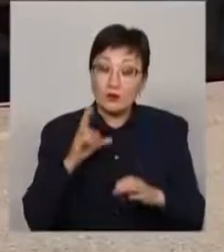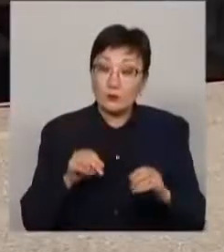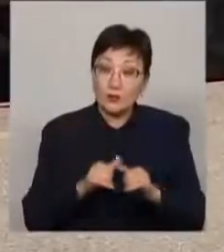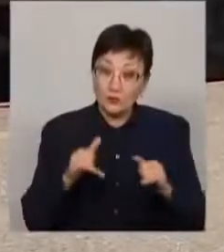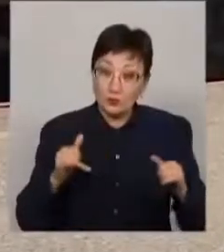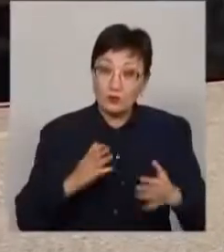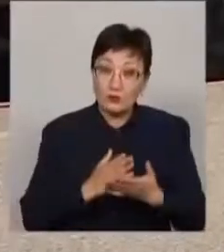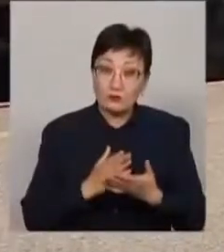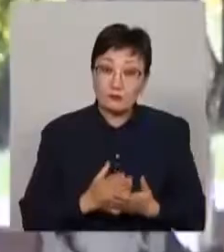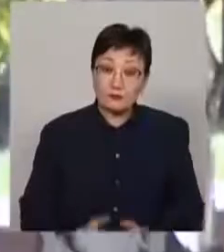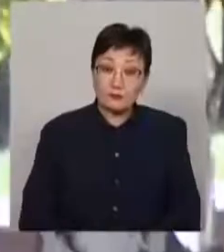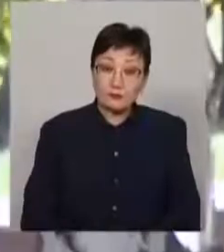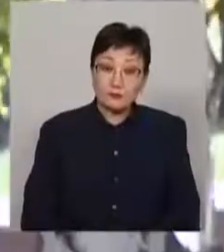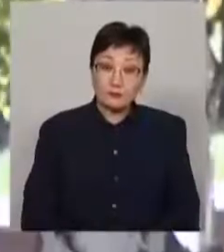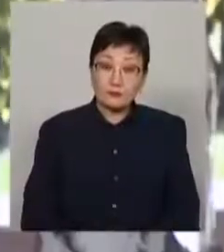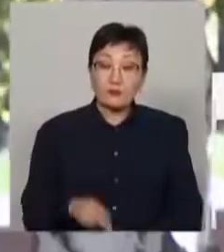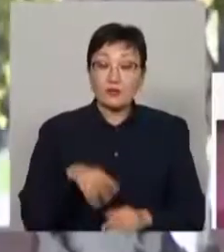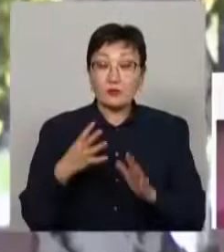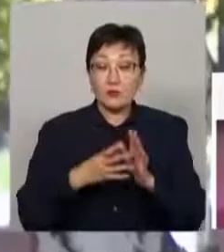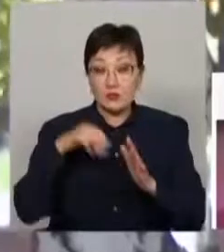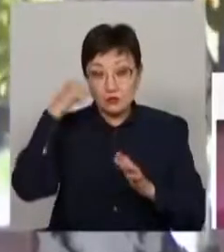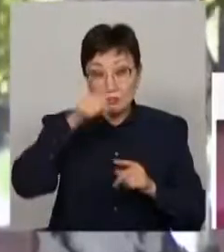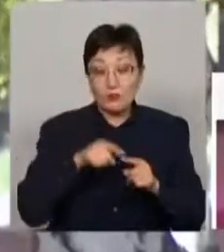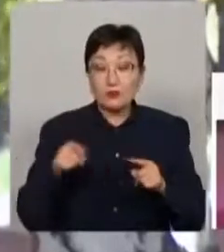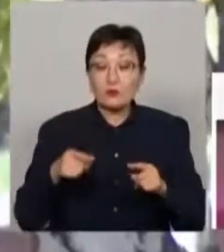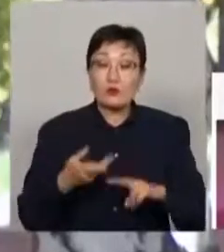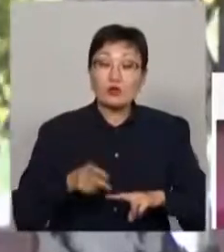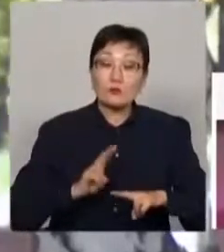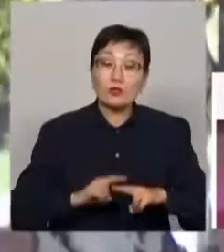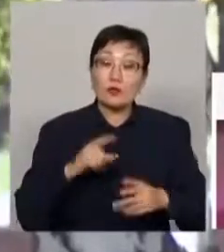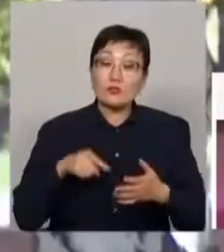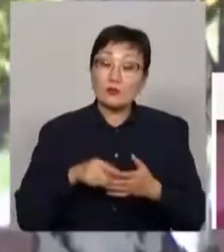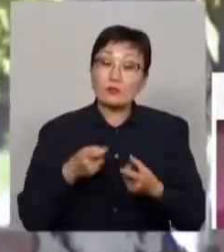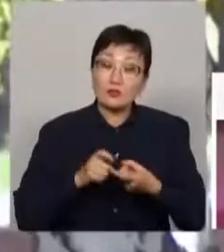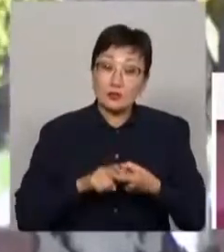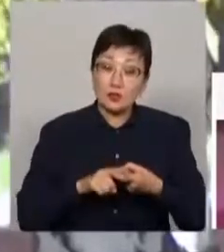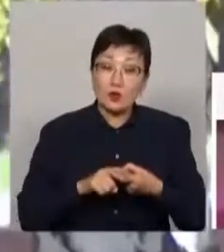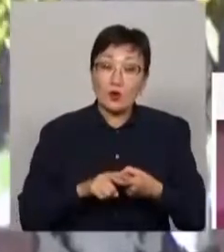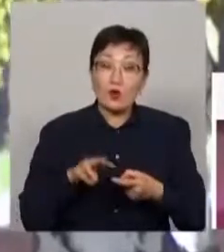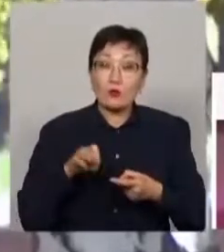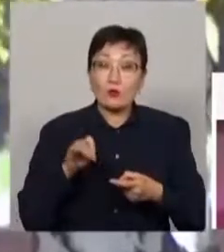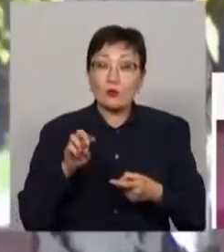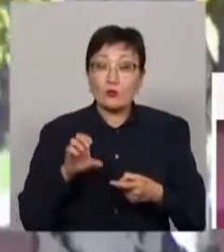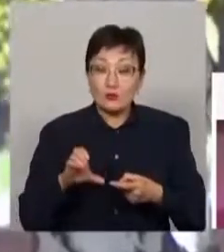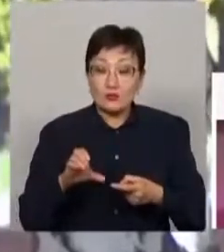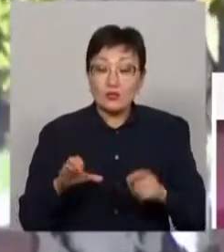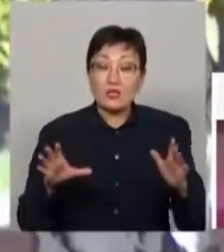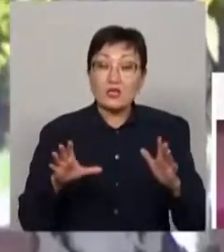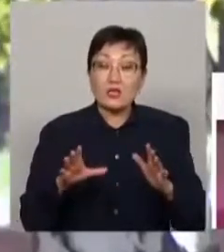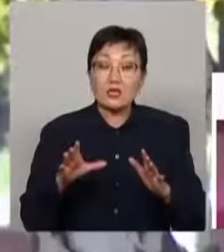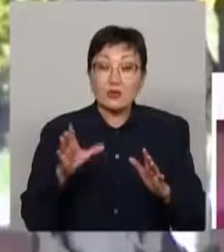арттыруда қарастырылған екен. 2019 жылдан бері бізде осы мәселеге қатысты Мобиус электронды